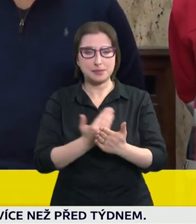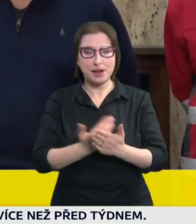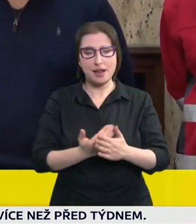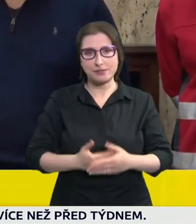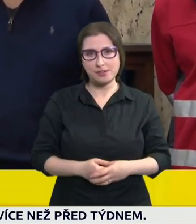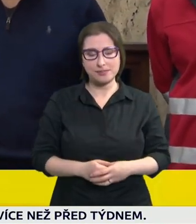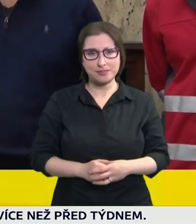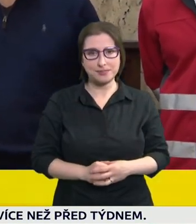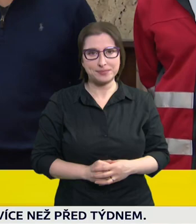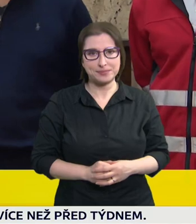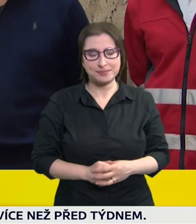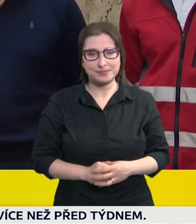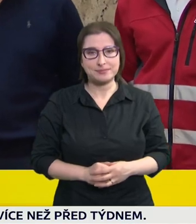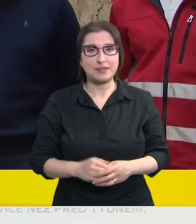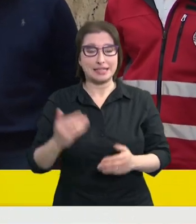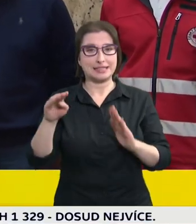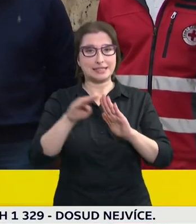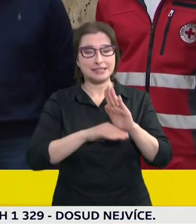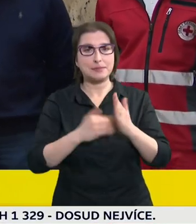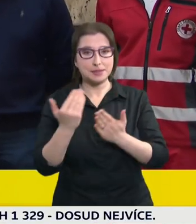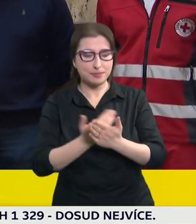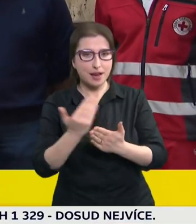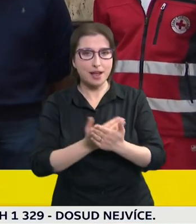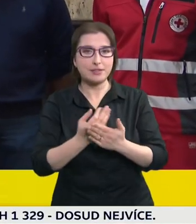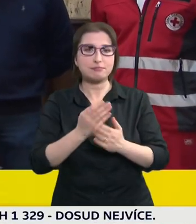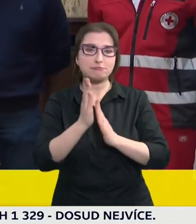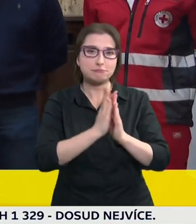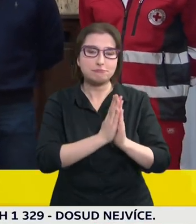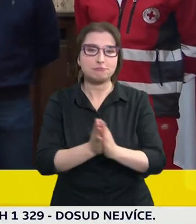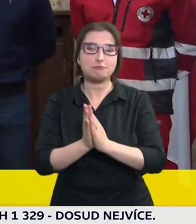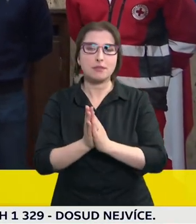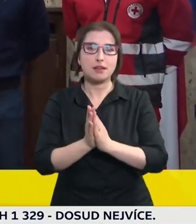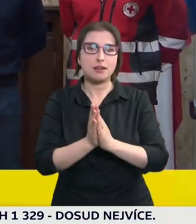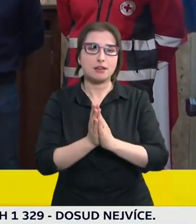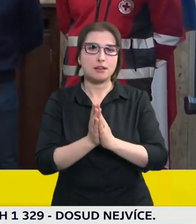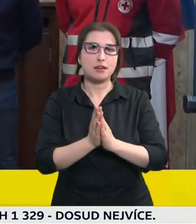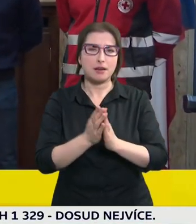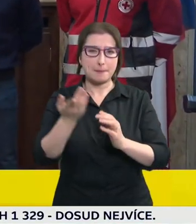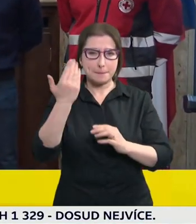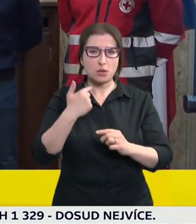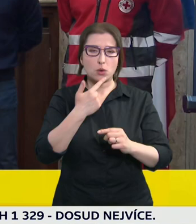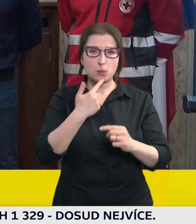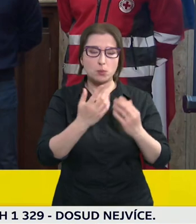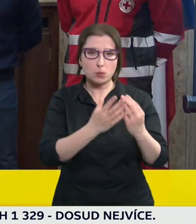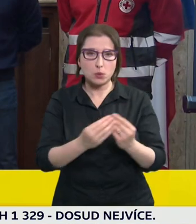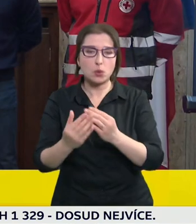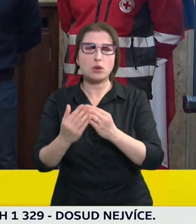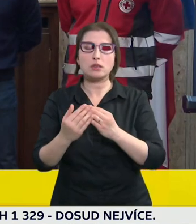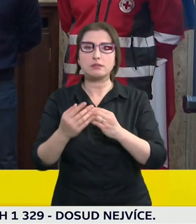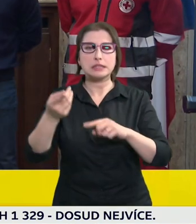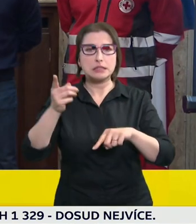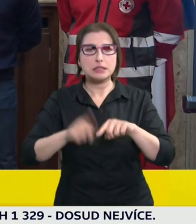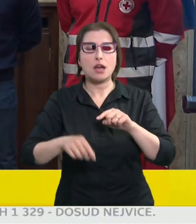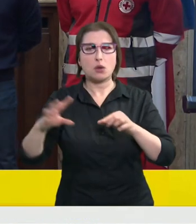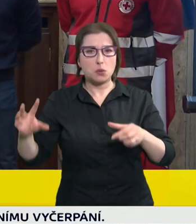Dobrý den, Daniela Přádová, Seznam zprávy. Já bych chtěla poprosit. V podstatě zaznělo tady od vás, že byl nějaký požadavek na to,